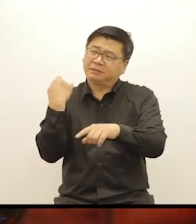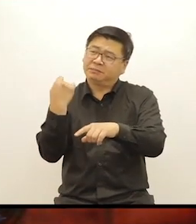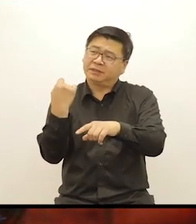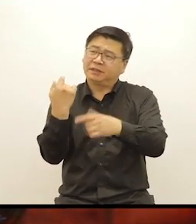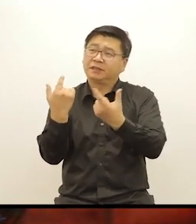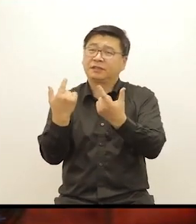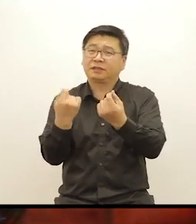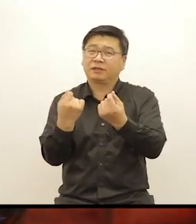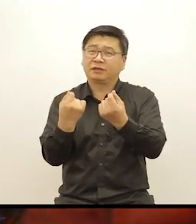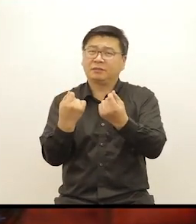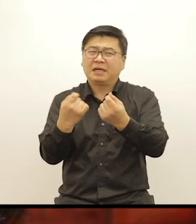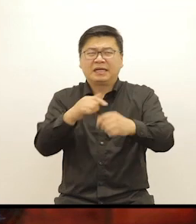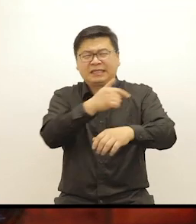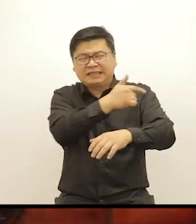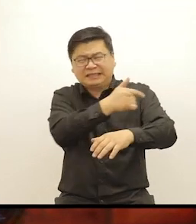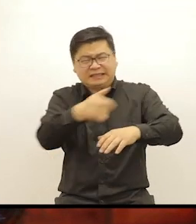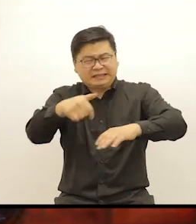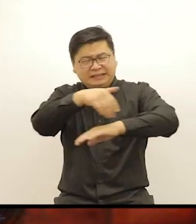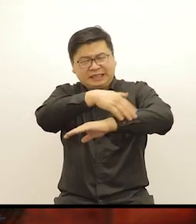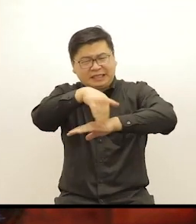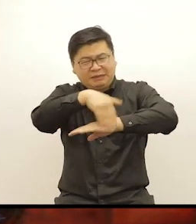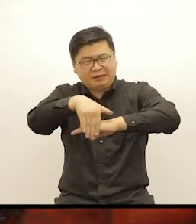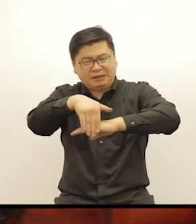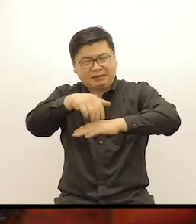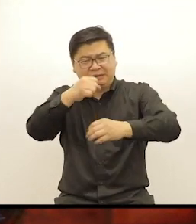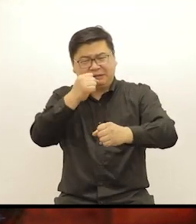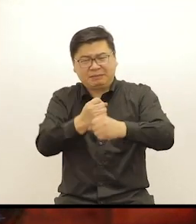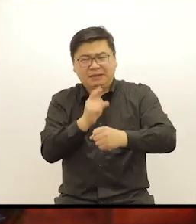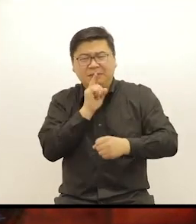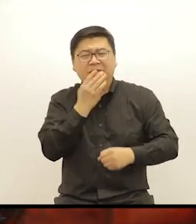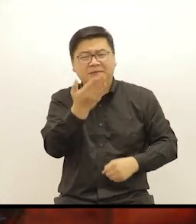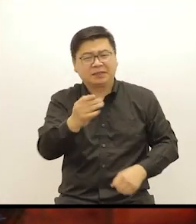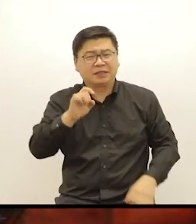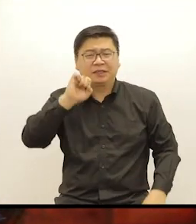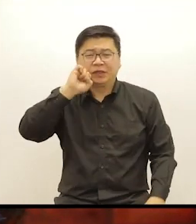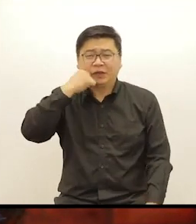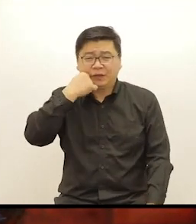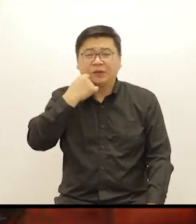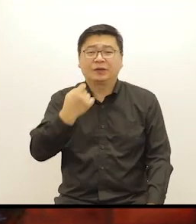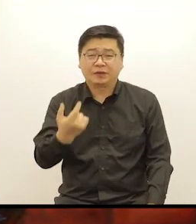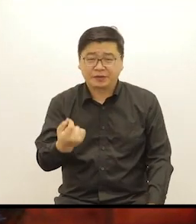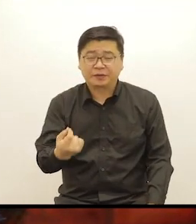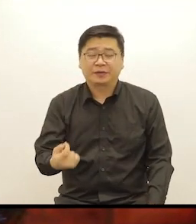어떤 장엄한 계획 이런 걸 말씀드리기는 조금